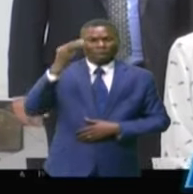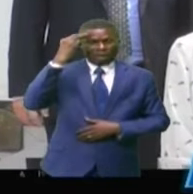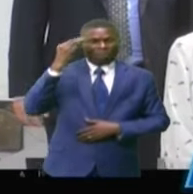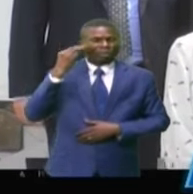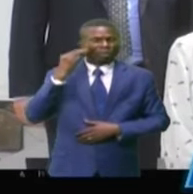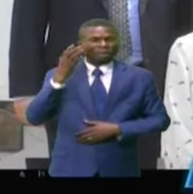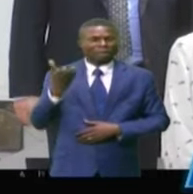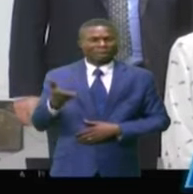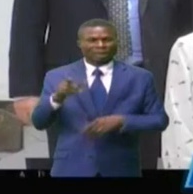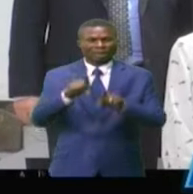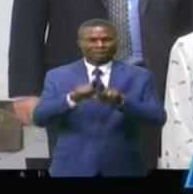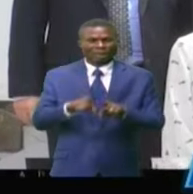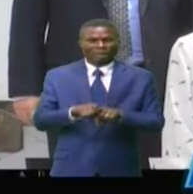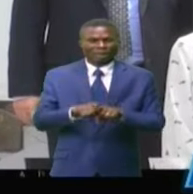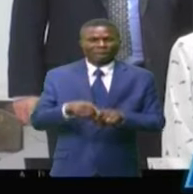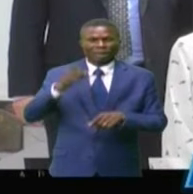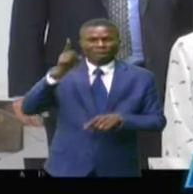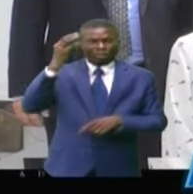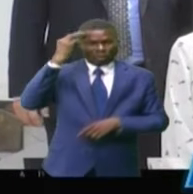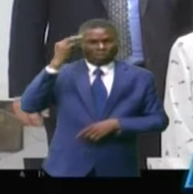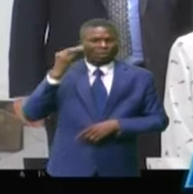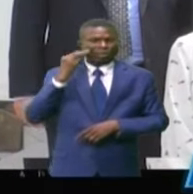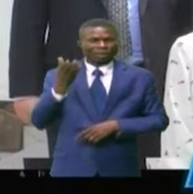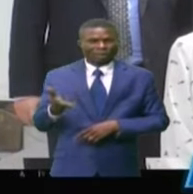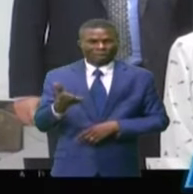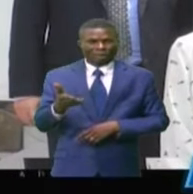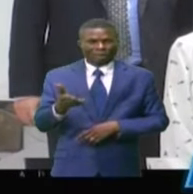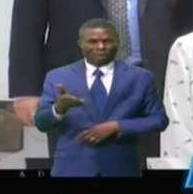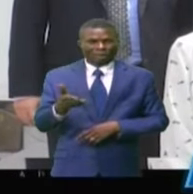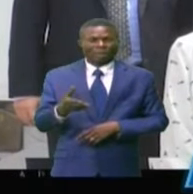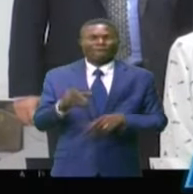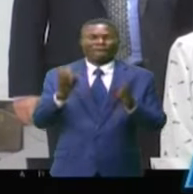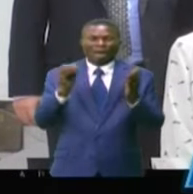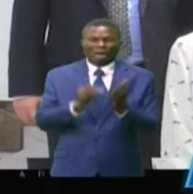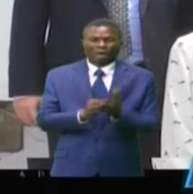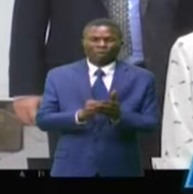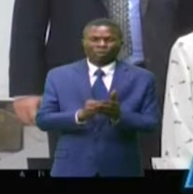et Monsieur le Premier ministre, il a aussi